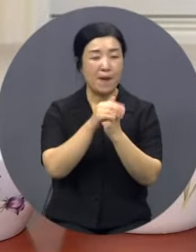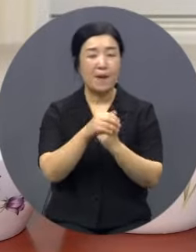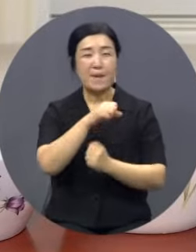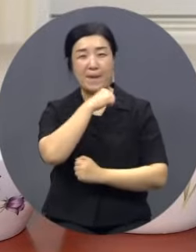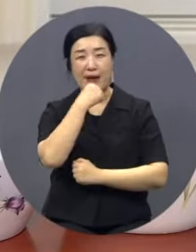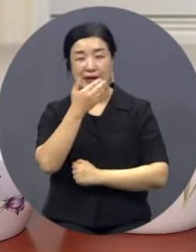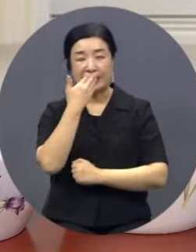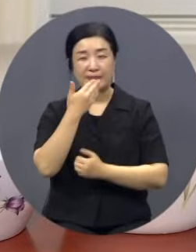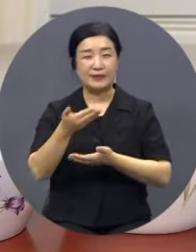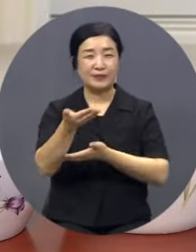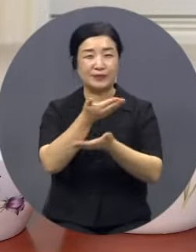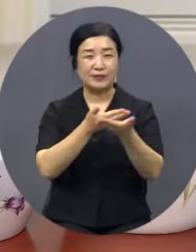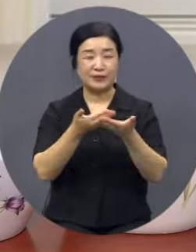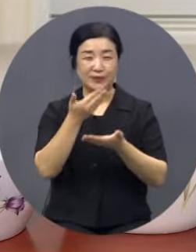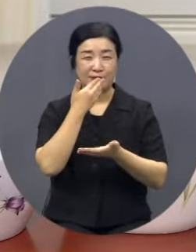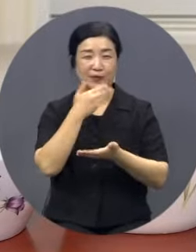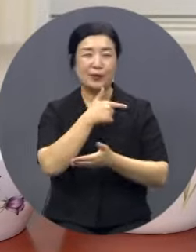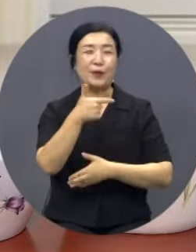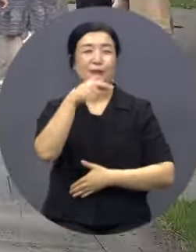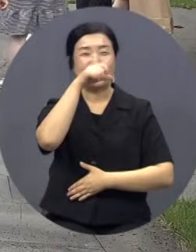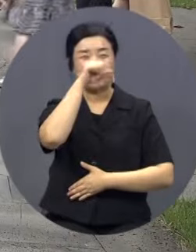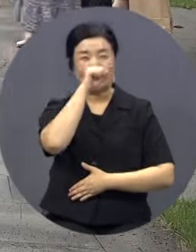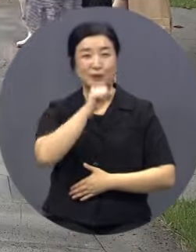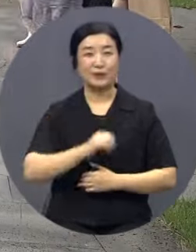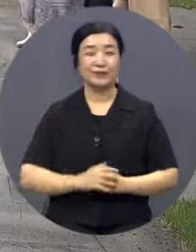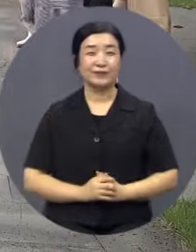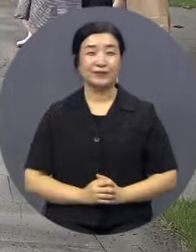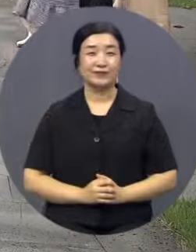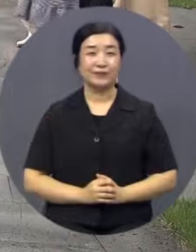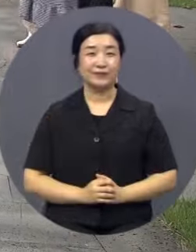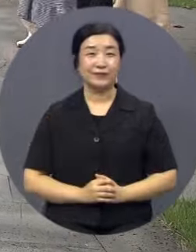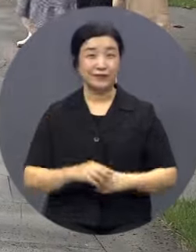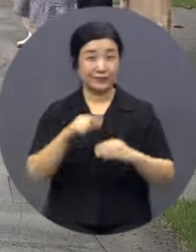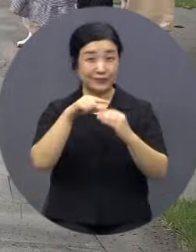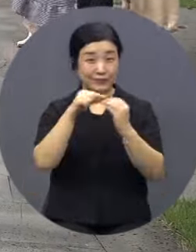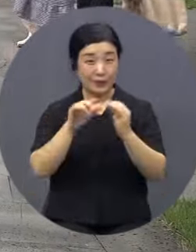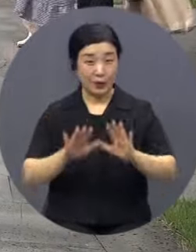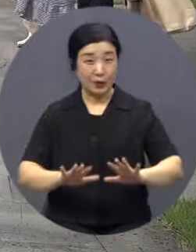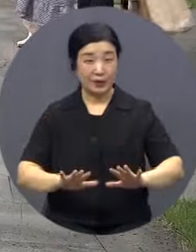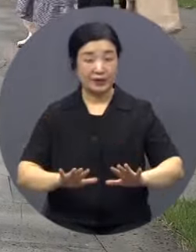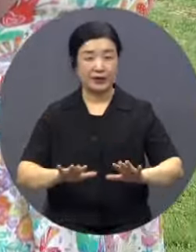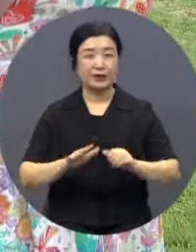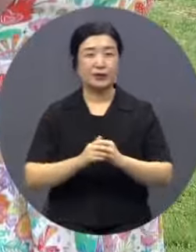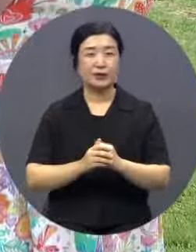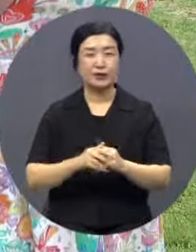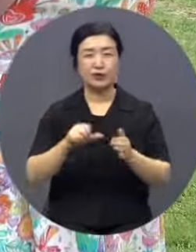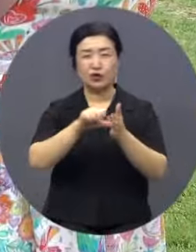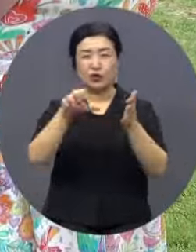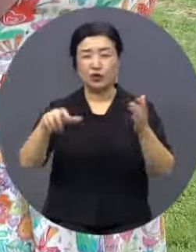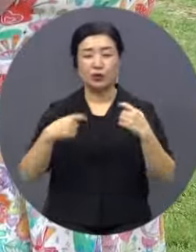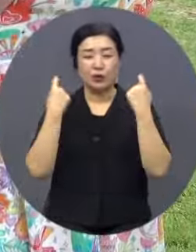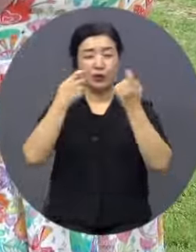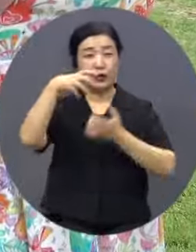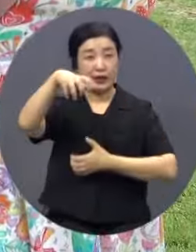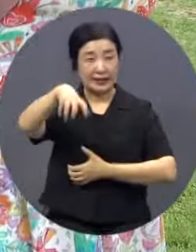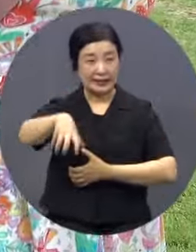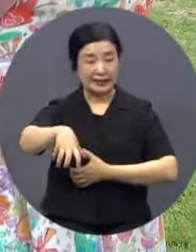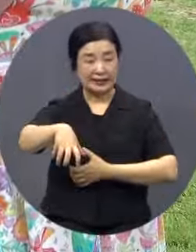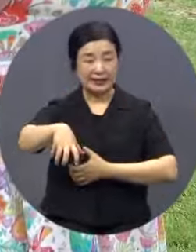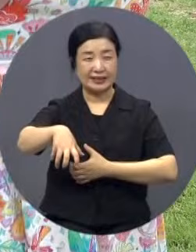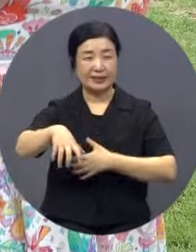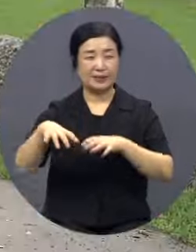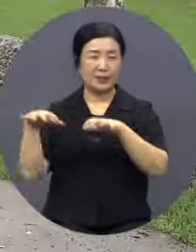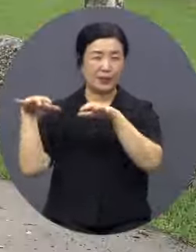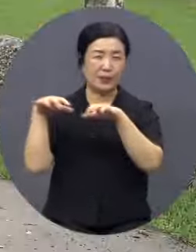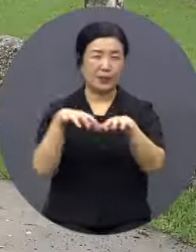맛있는 음식도 먹을 수 있어서 좋아요. 추석 당일인 오늘 주요 관광지는 한가위 연휴를 맞아